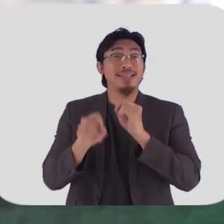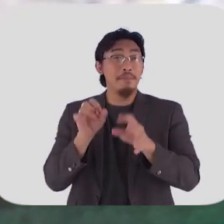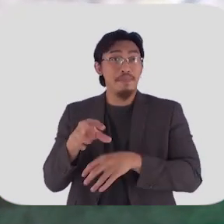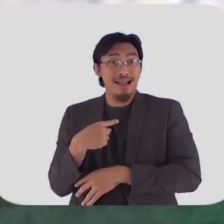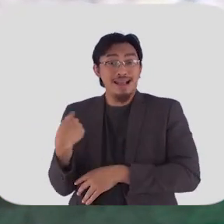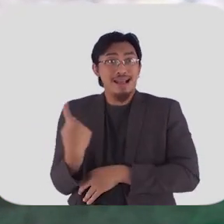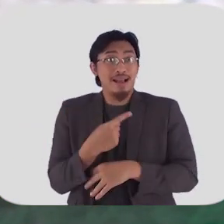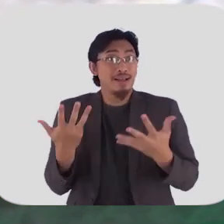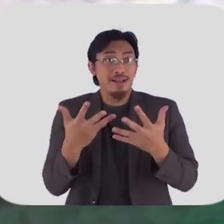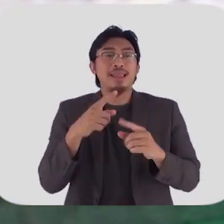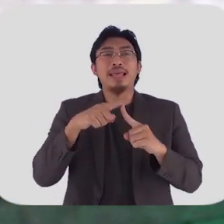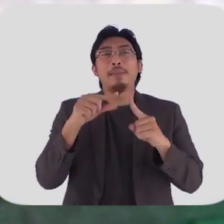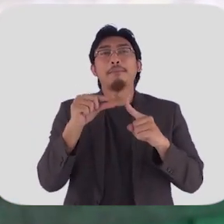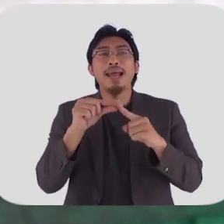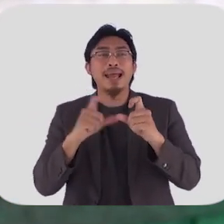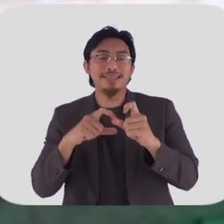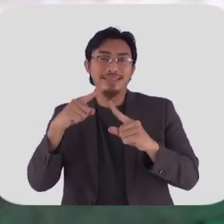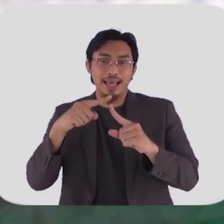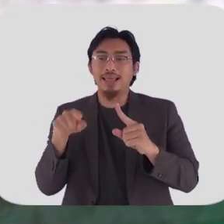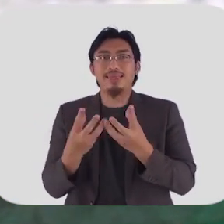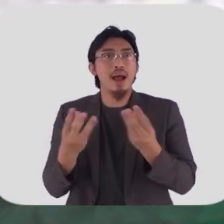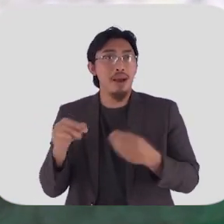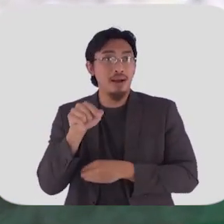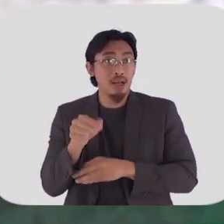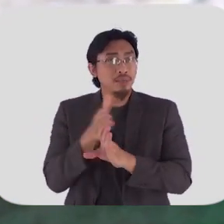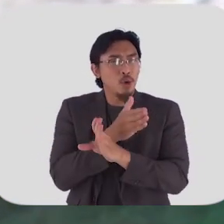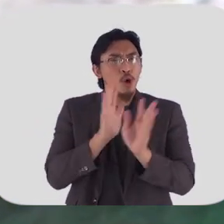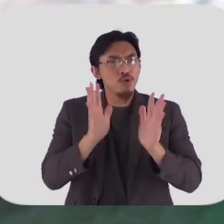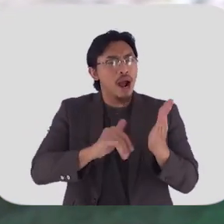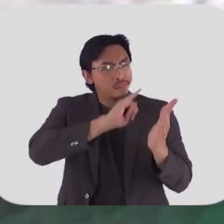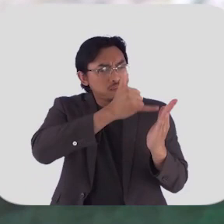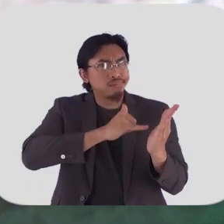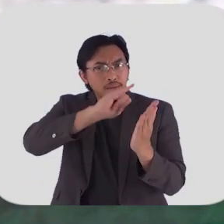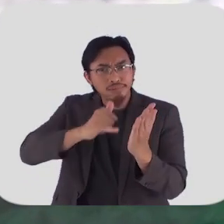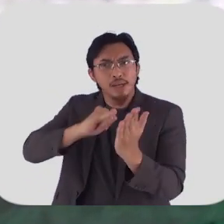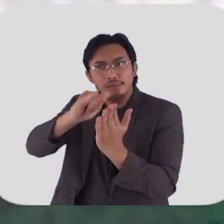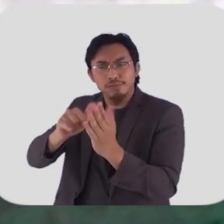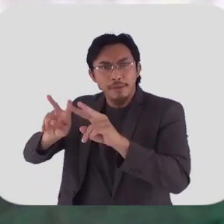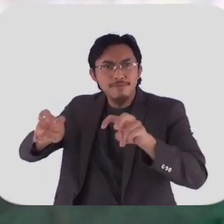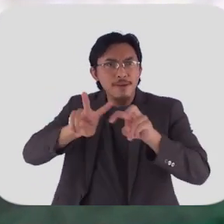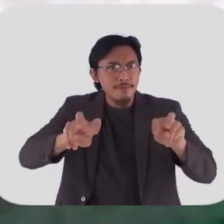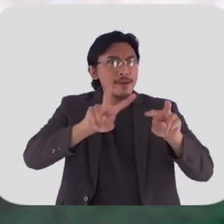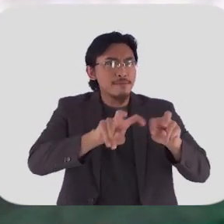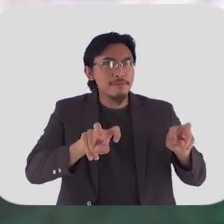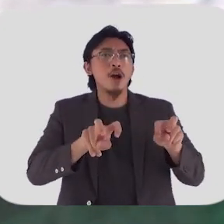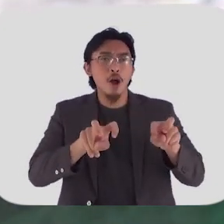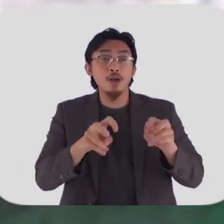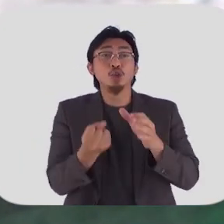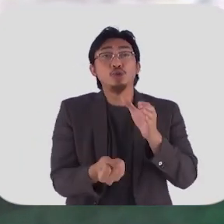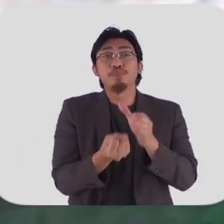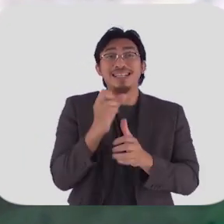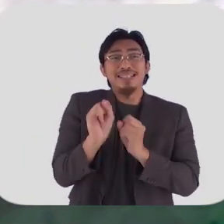Dalam pengelolaan sampah yang kita lakukan di TPST Taman ini, yaitu kita sebelumnya kita melakukan assessment